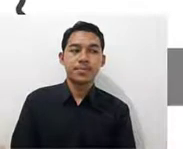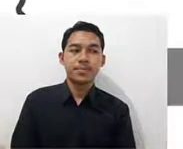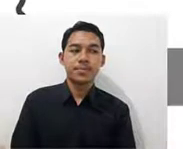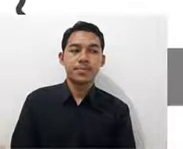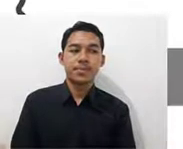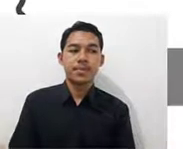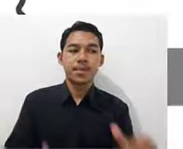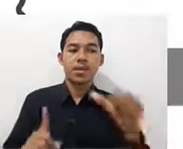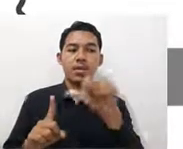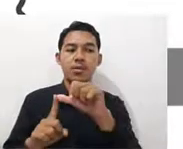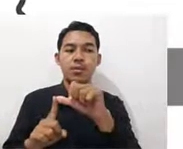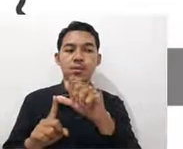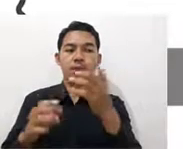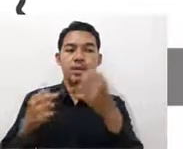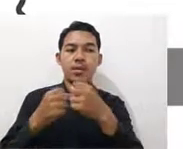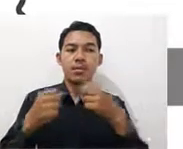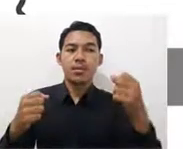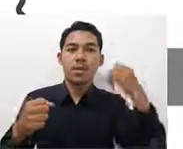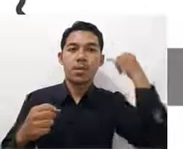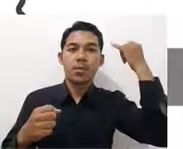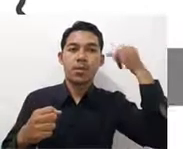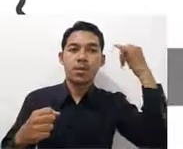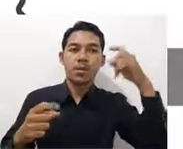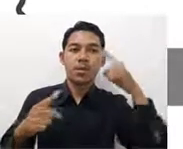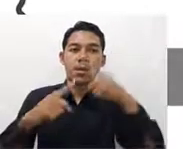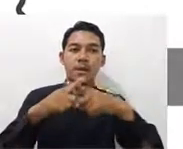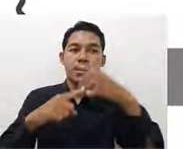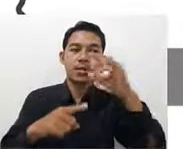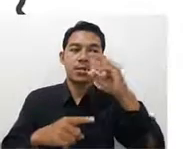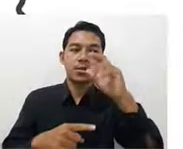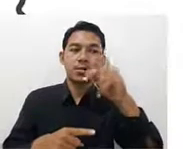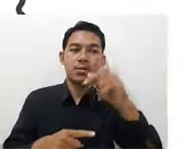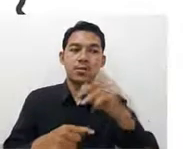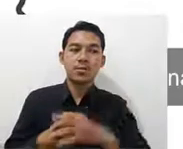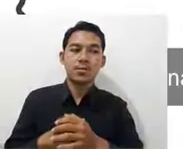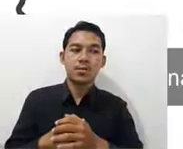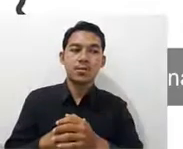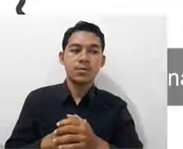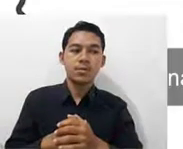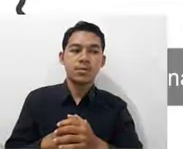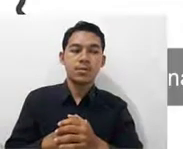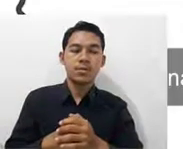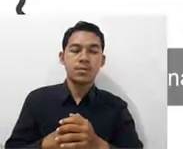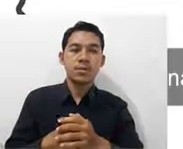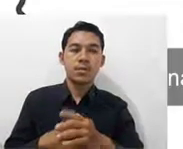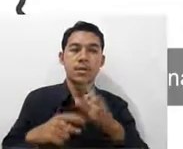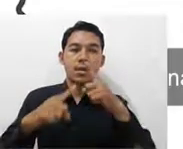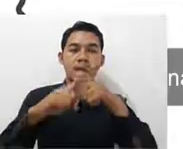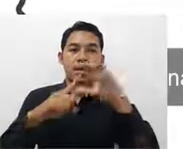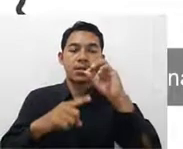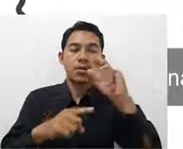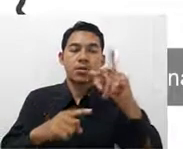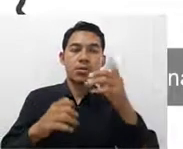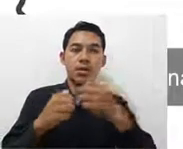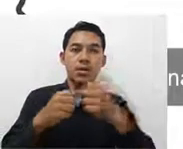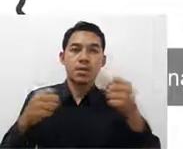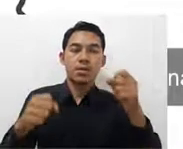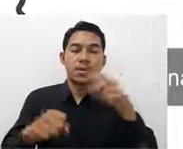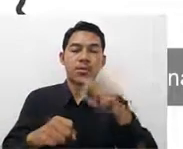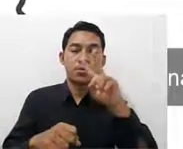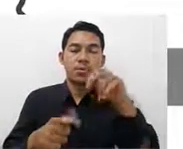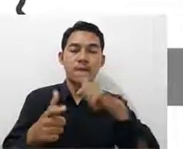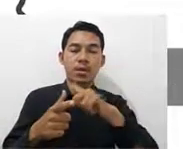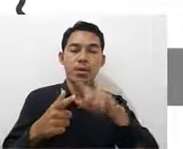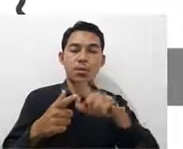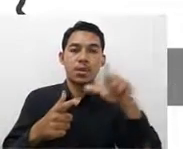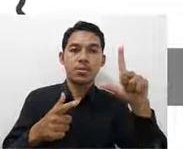Nah, selanjutnya gerbang logika XOR ya. Nah, gerbang XOR ini memiliki dua atau lebih